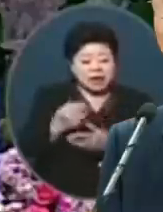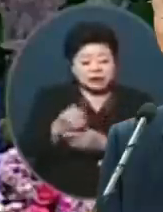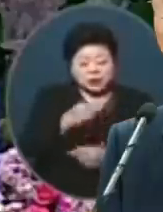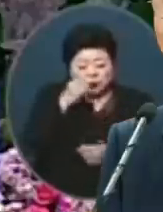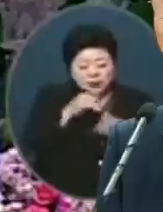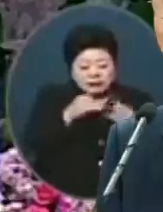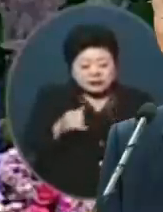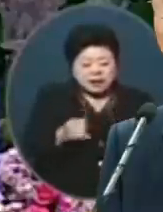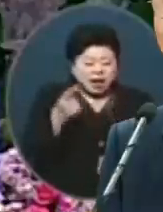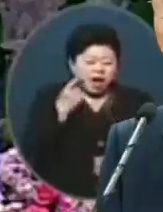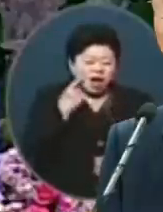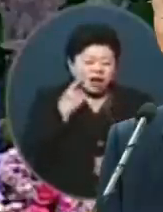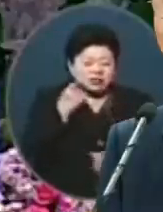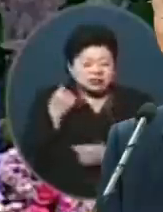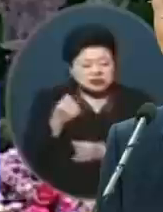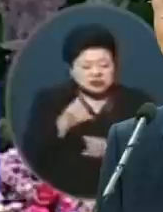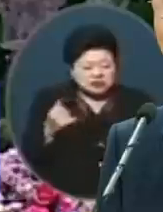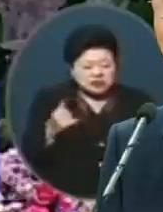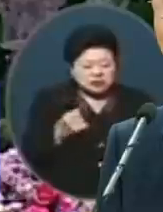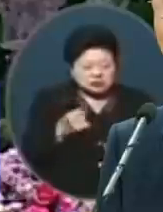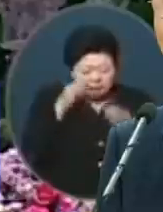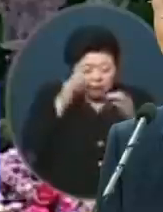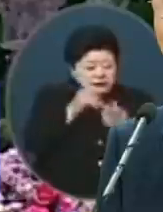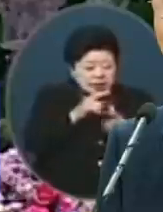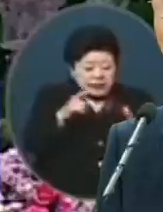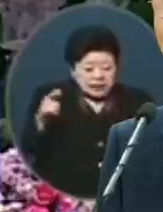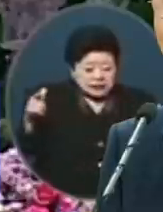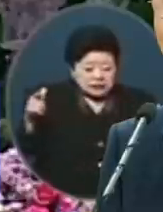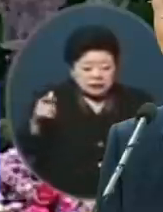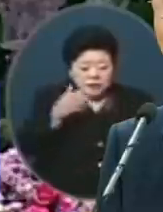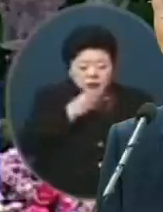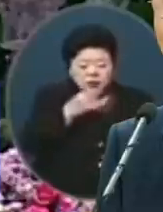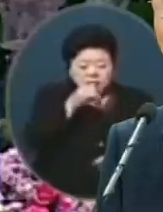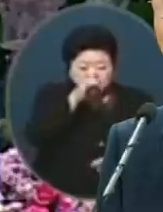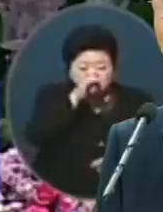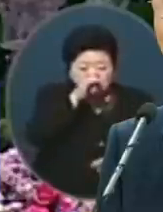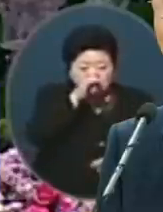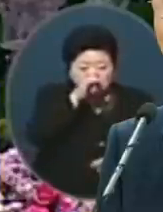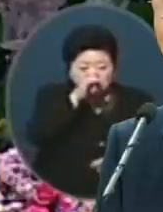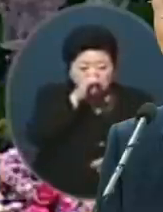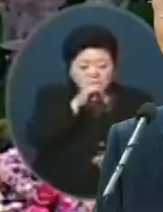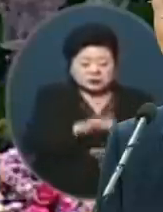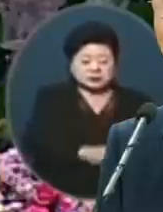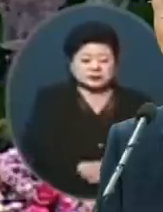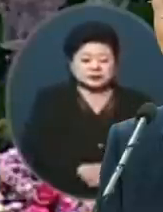자와 거짓에 치우치는 자를 돌아보지 아니하는 자는 복이 있도다.